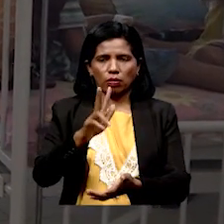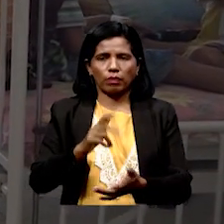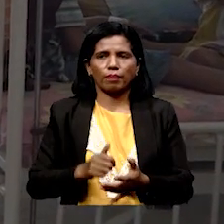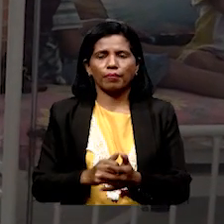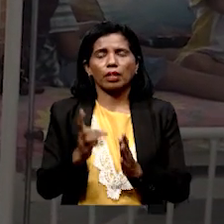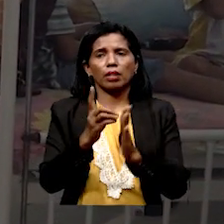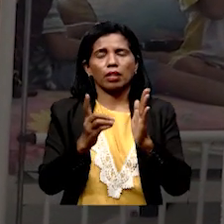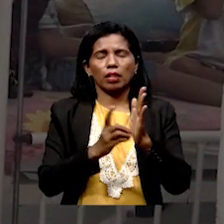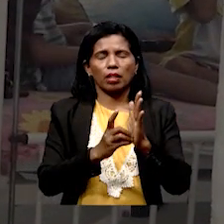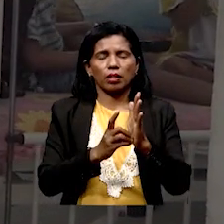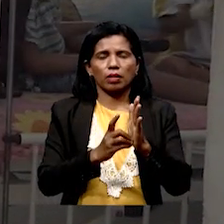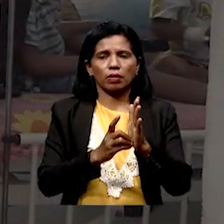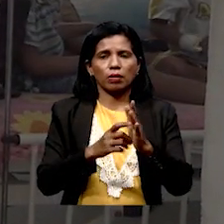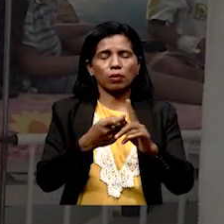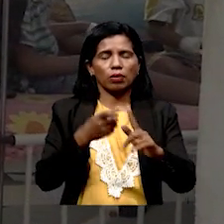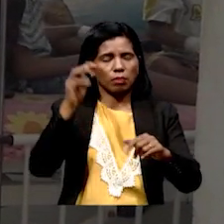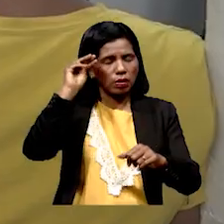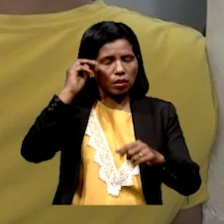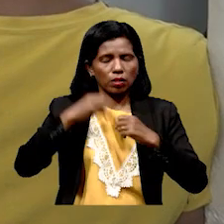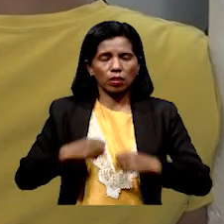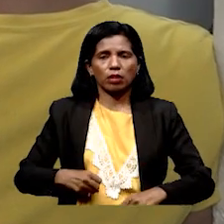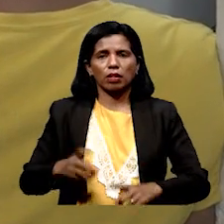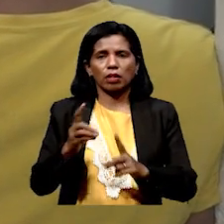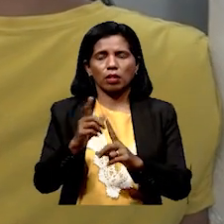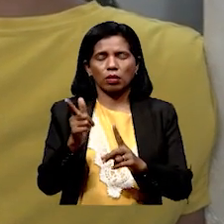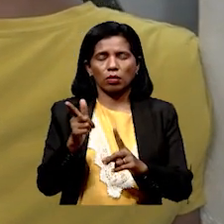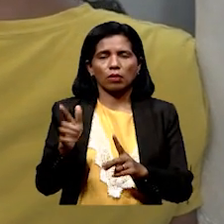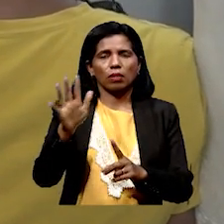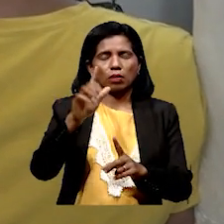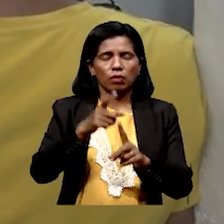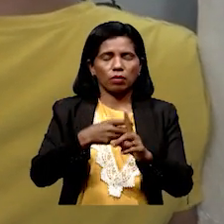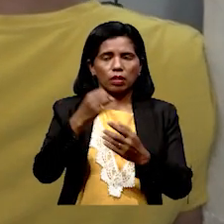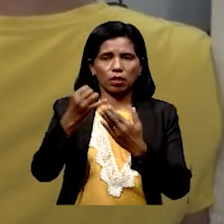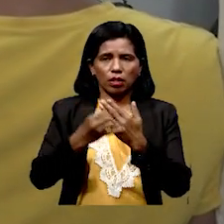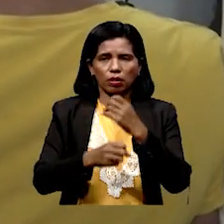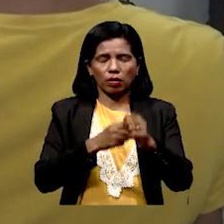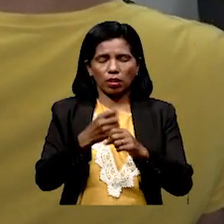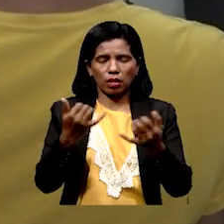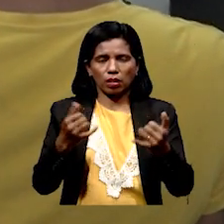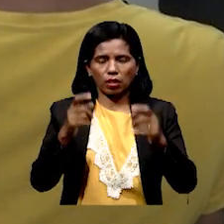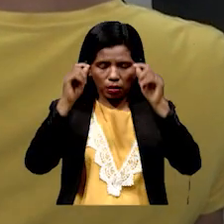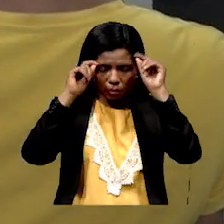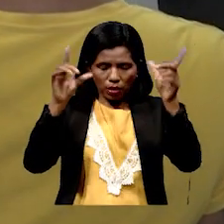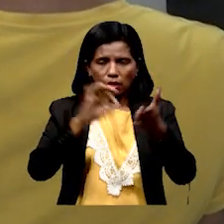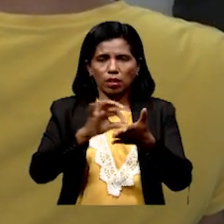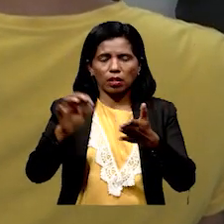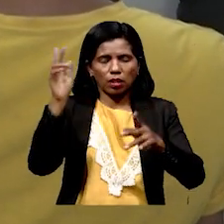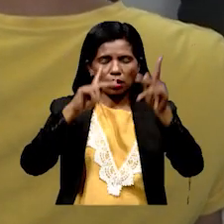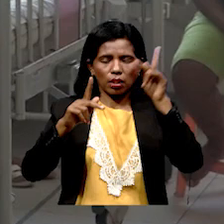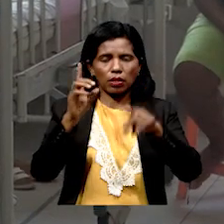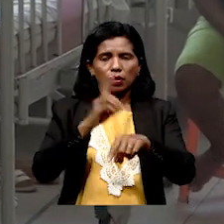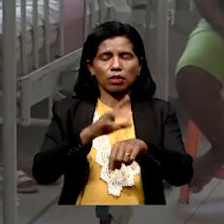geral fosse Ministério Saúde Hatudo, to o ihaloron ronu loresin lima fulan janeiro tinane, Timor Leste registra ona caso